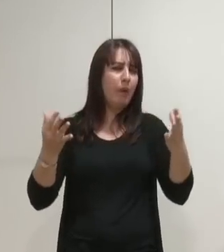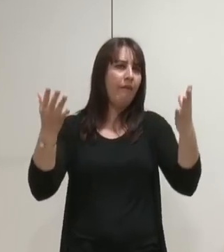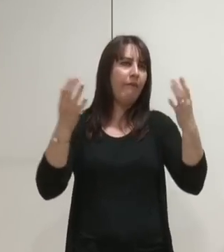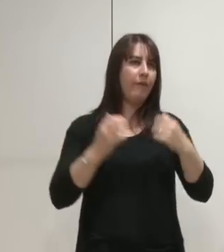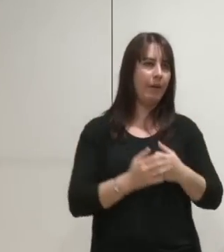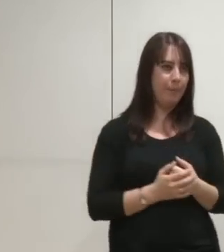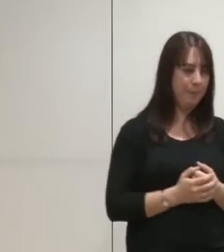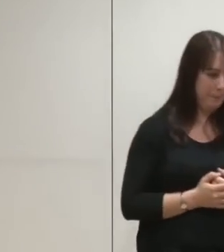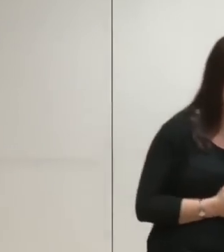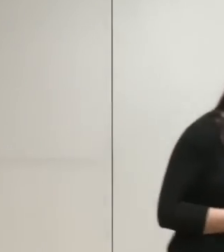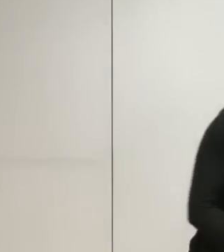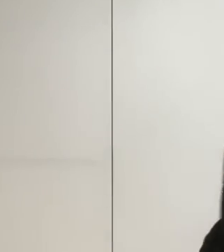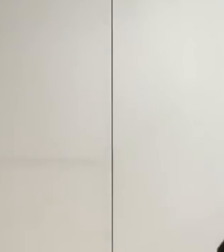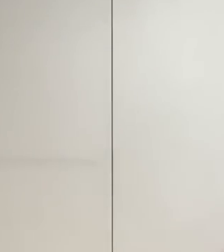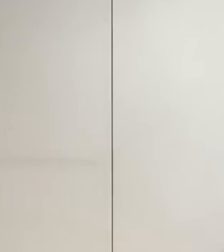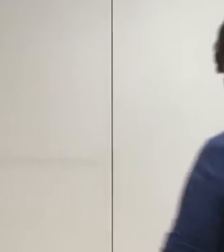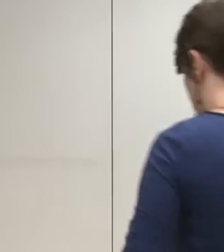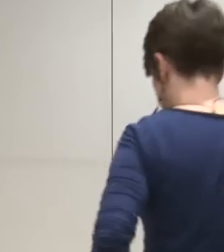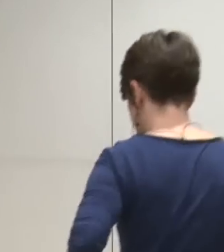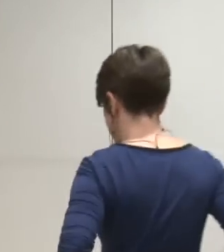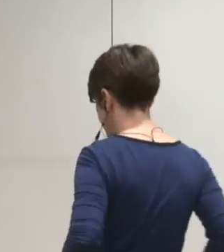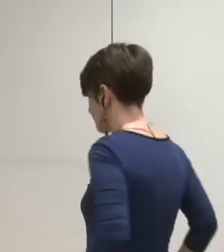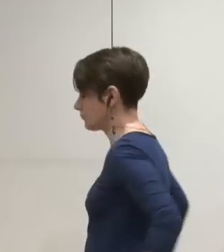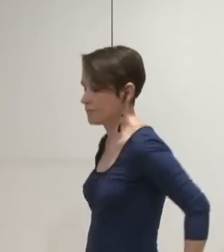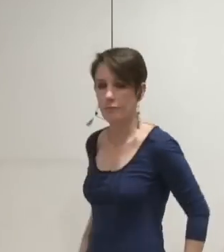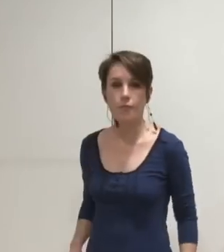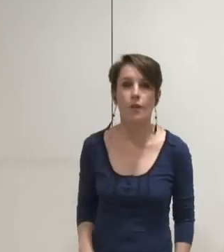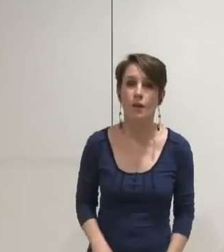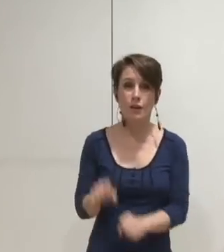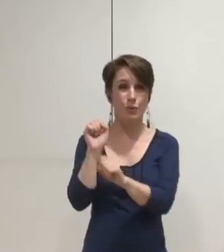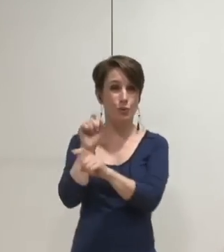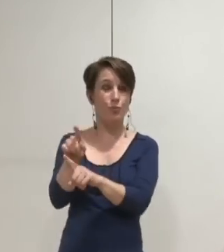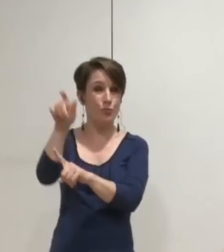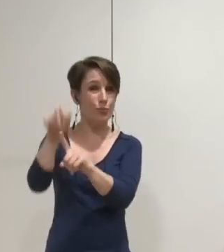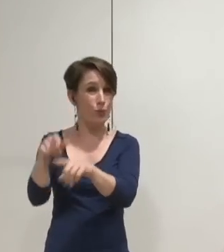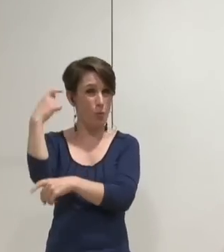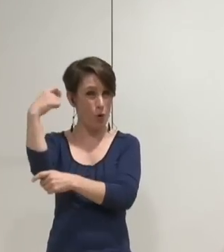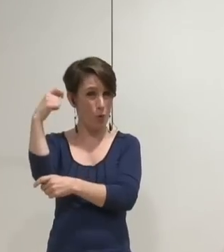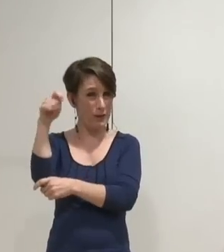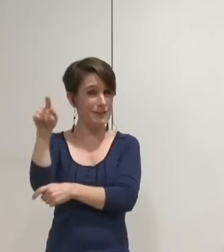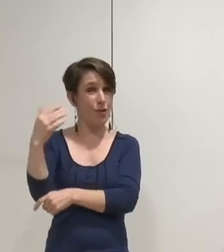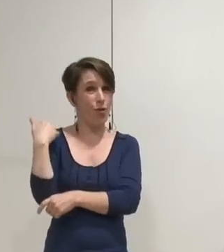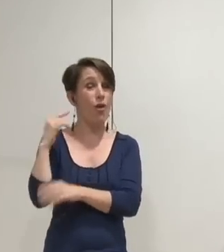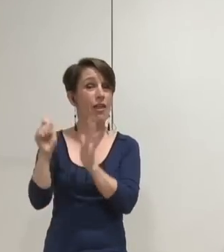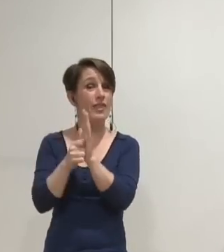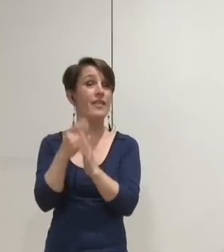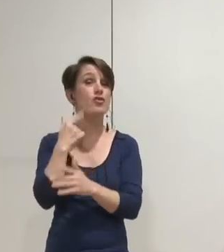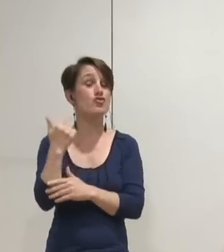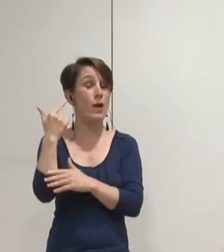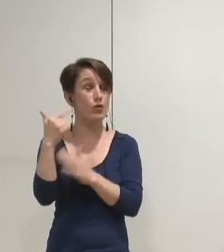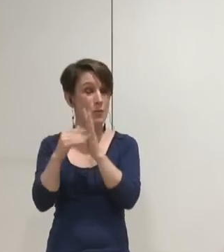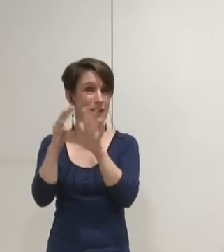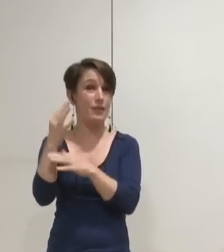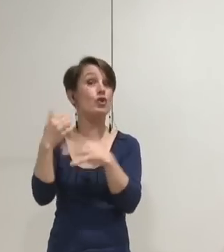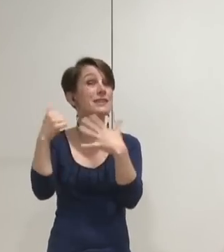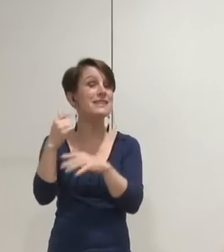ce même président en juin 2014 par voie de presse dans le dauphinet libéré le 16 juin